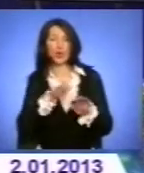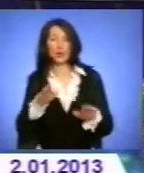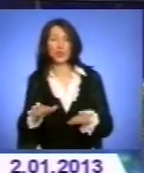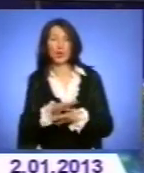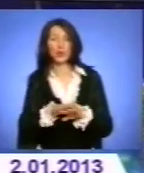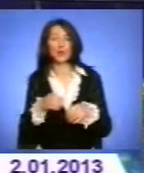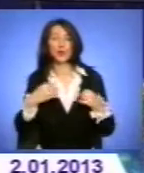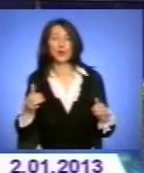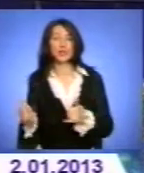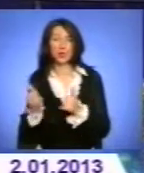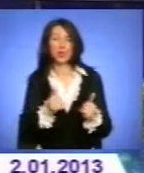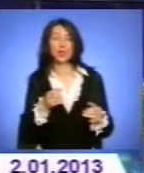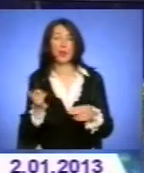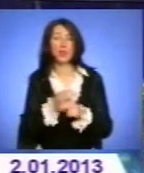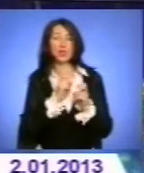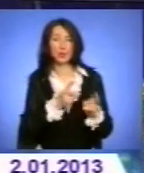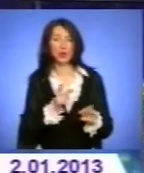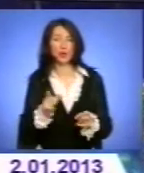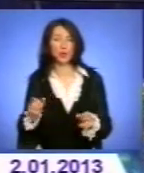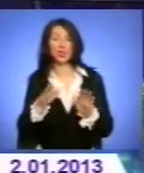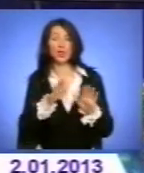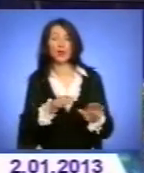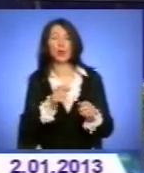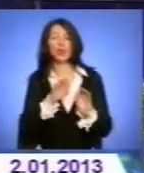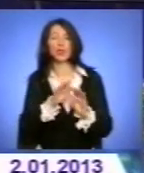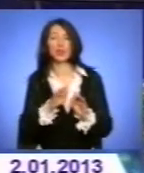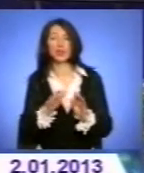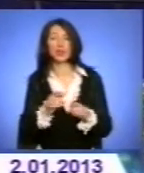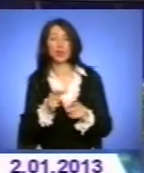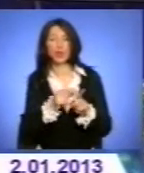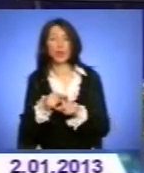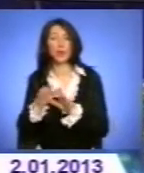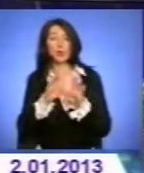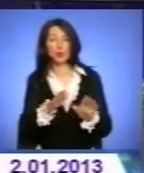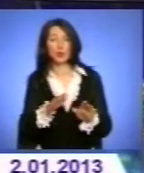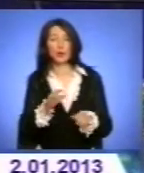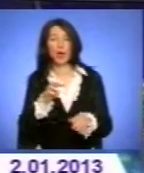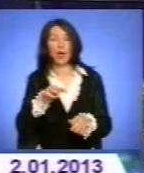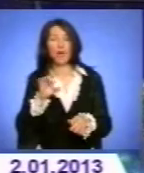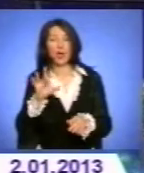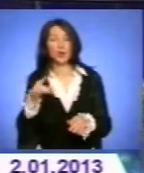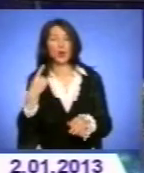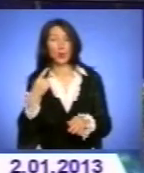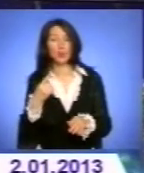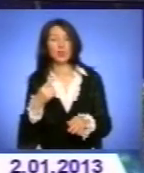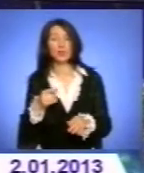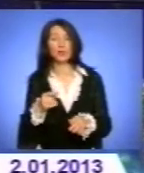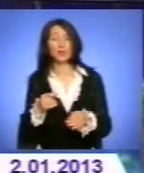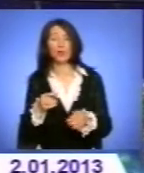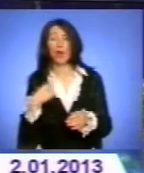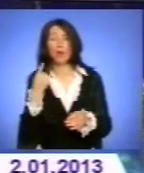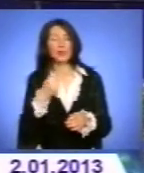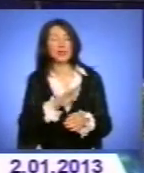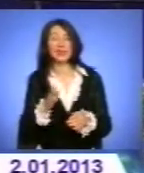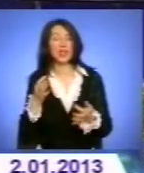безпеку громадян. За словами заступника начальника МВС в області Василя Облащука, а завдяки вжитим заходам в області не